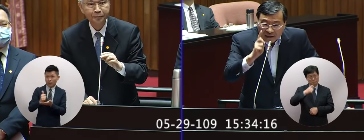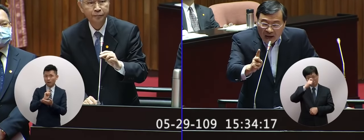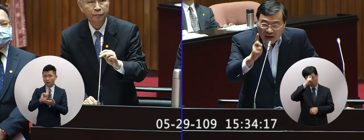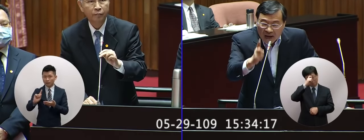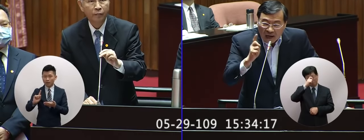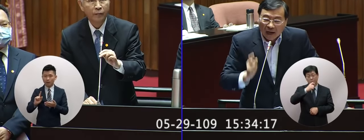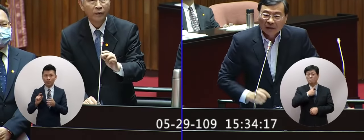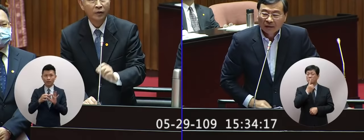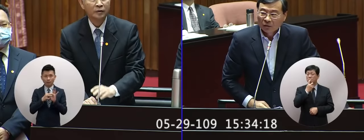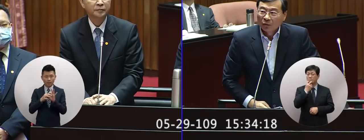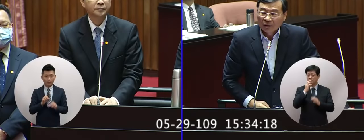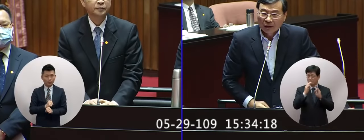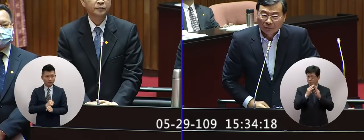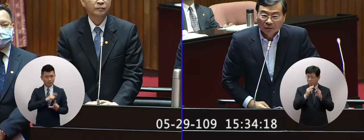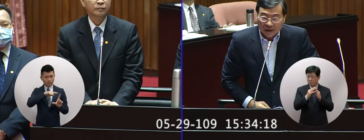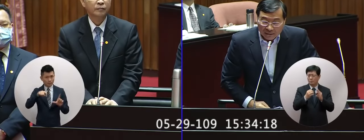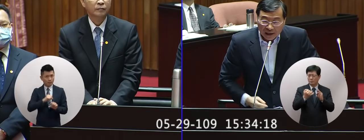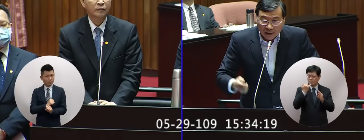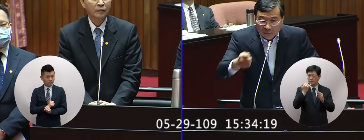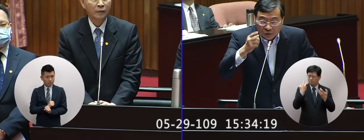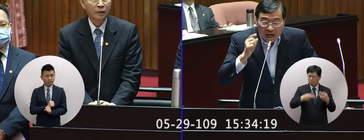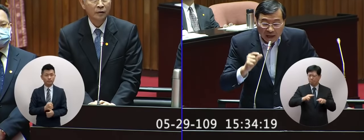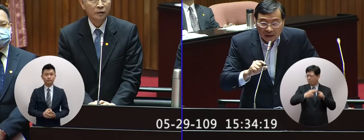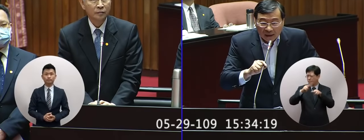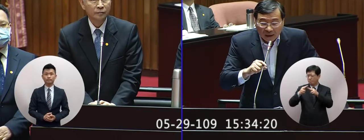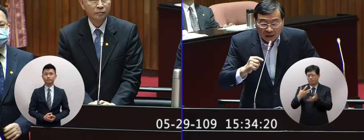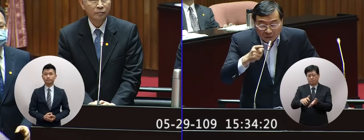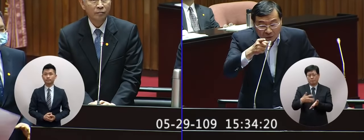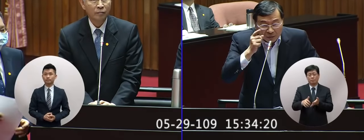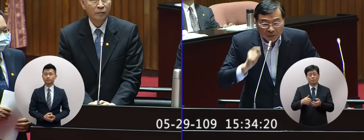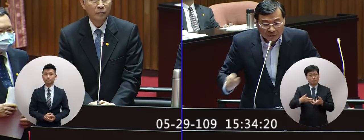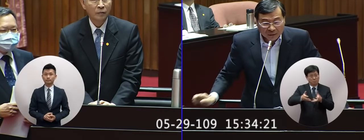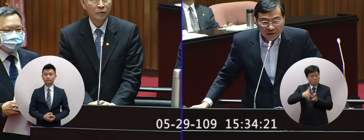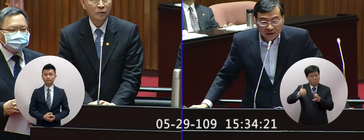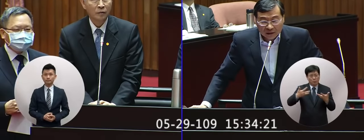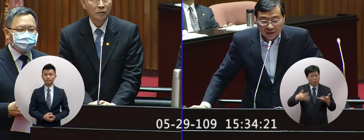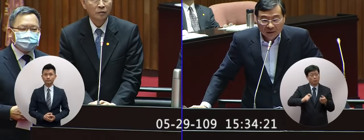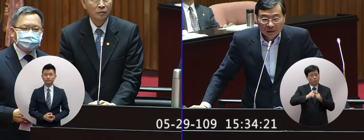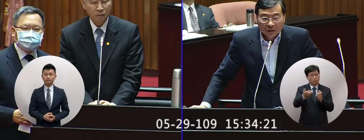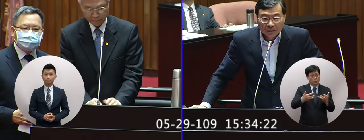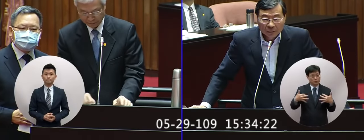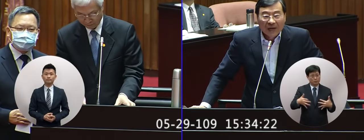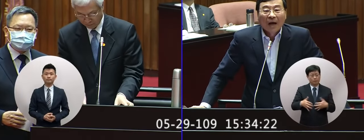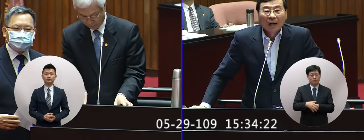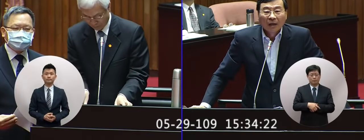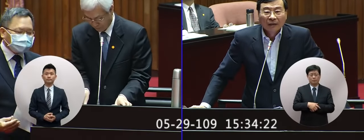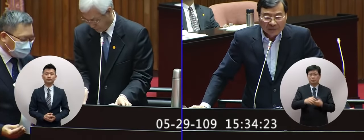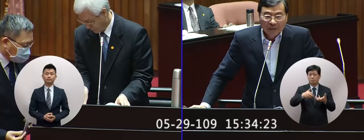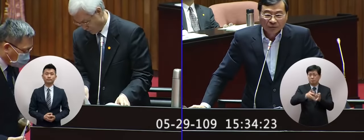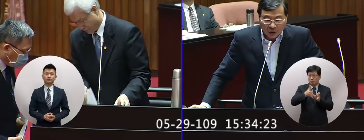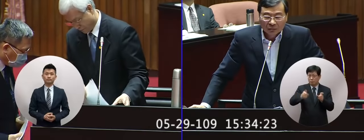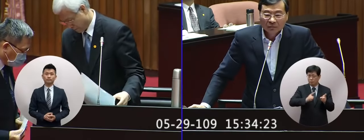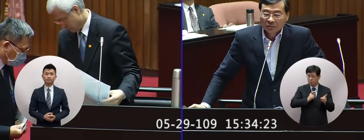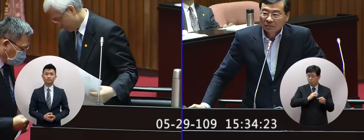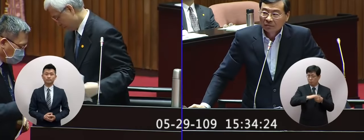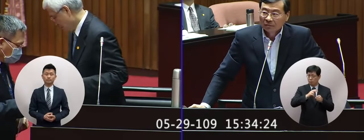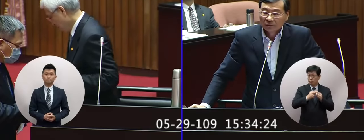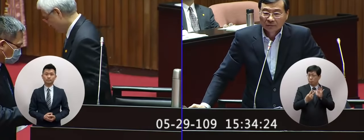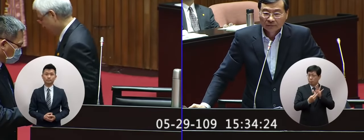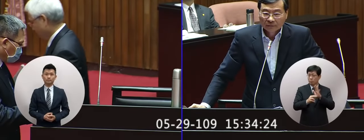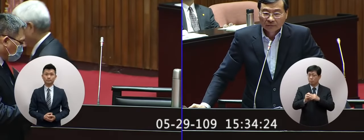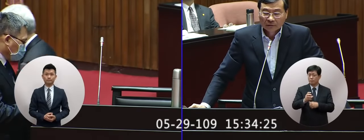怎么样？ 我希望央行做更多的开放。部长，很多税务的问题，部长你们要补充。